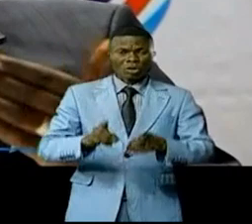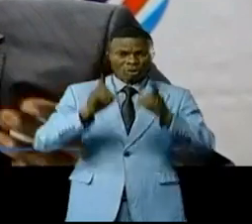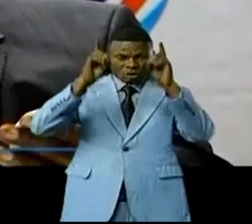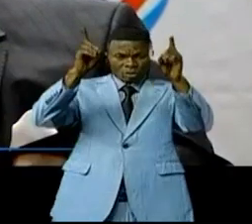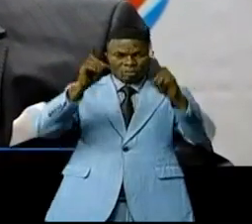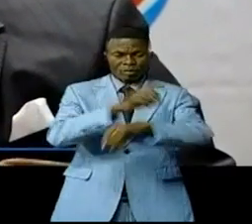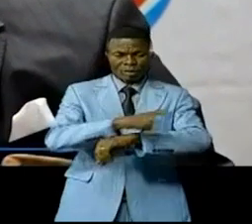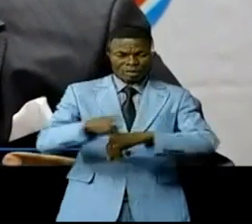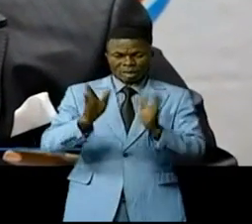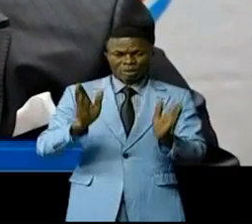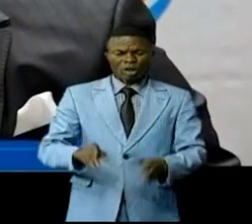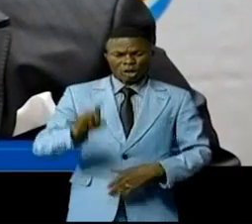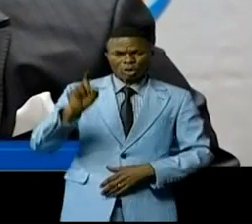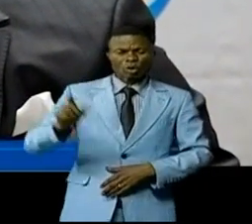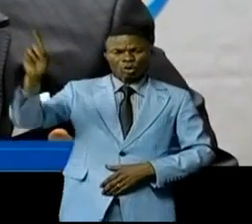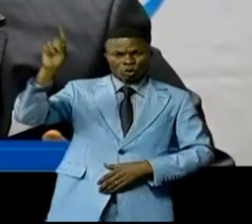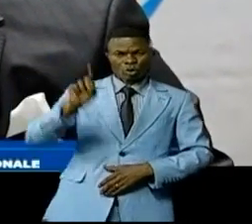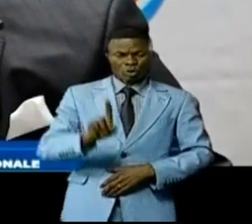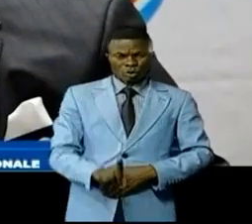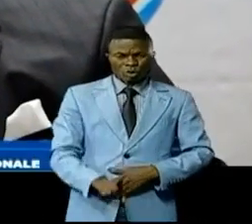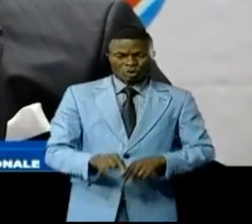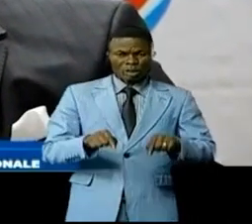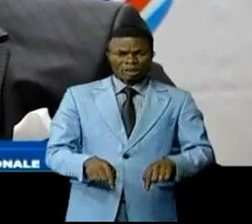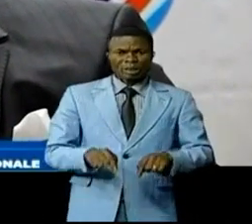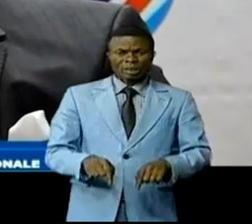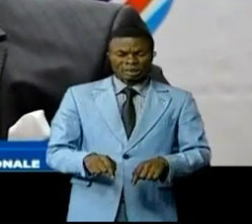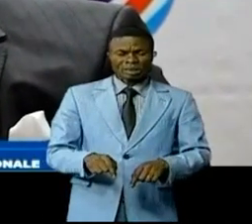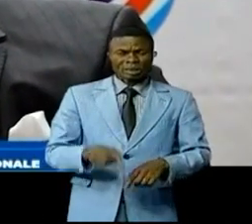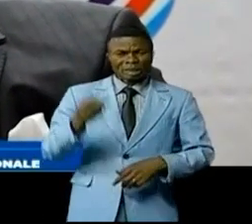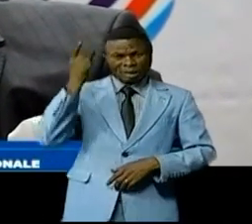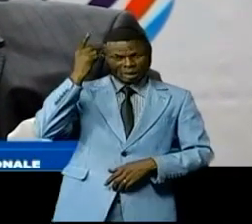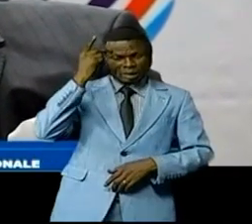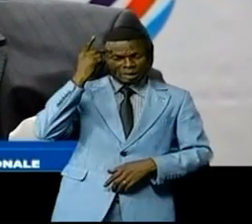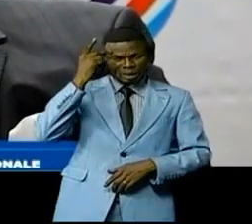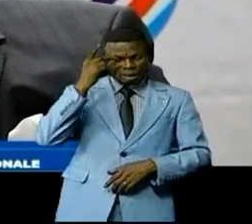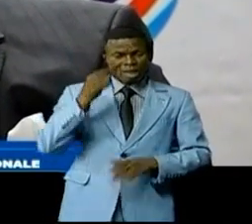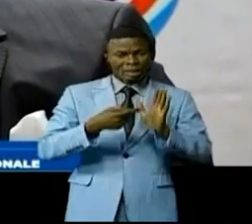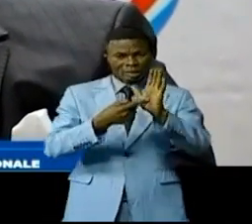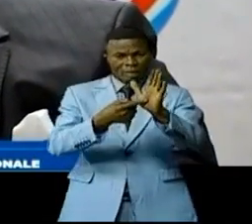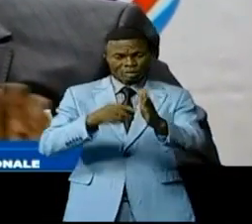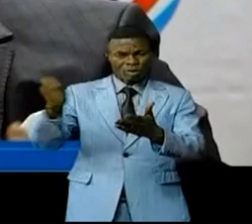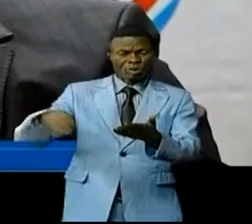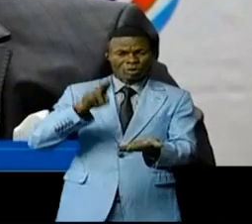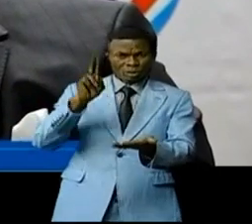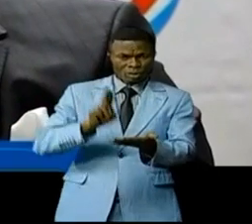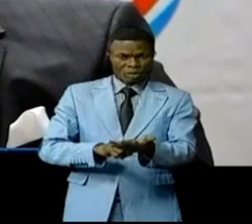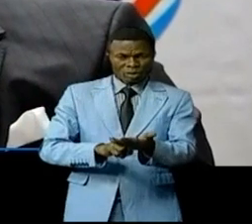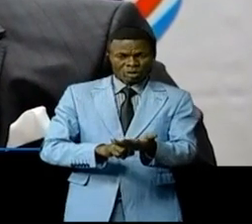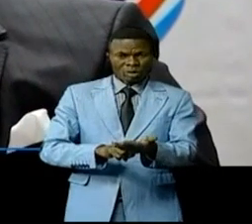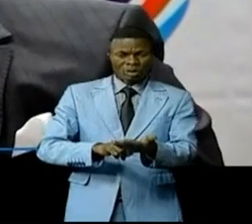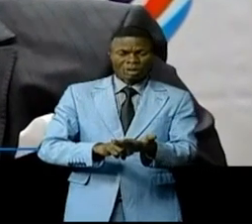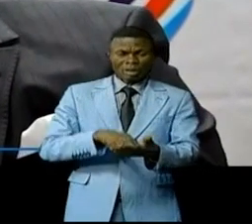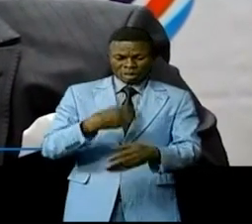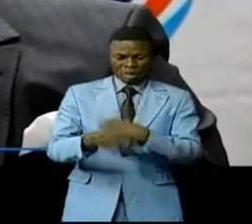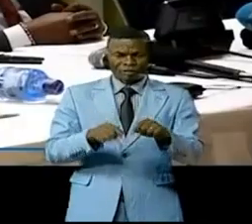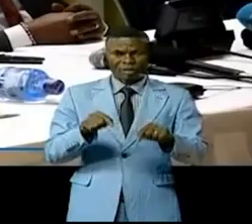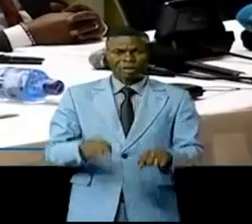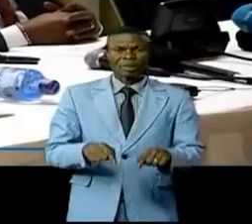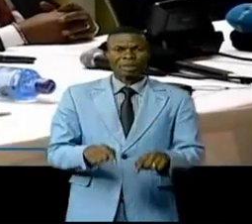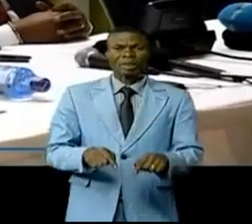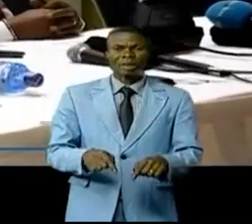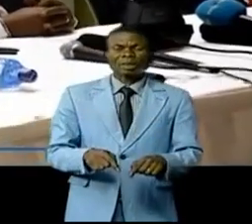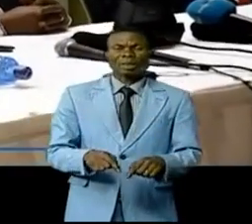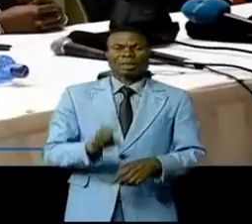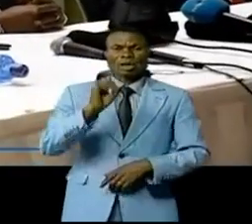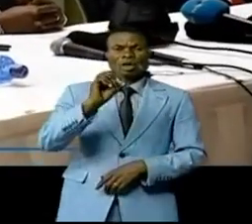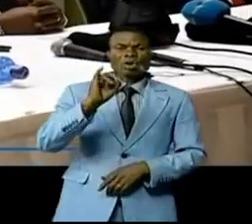est obligé de se déplacer pour Kinshasa. Cela justifie la signature qu'on vient de s'engager.